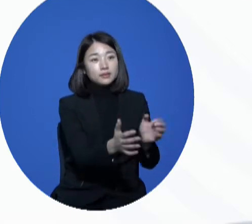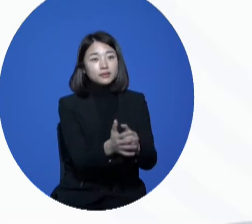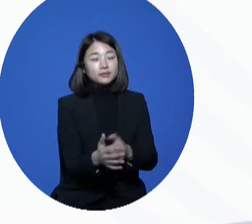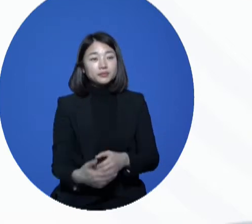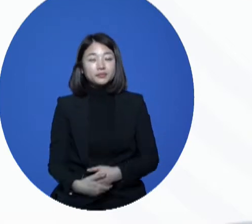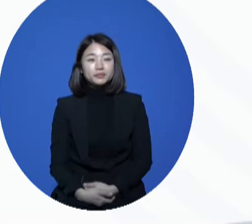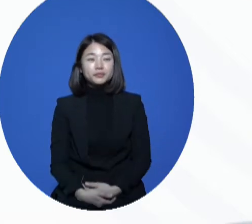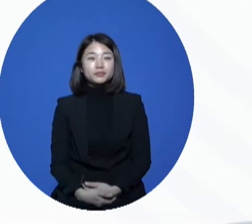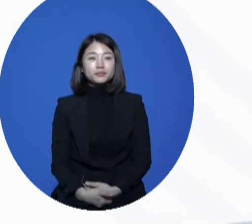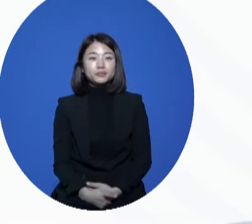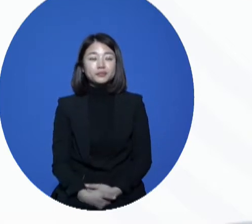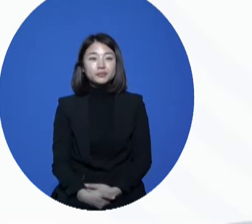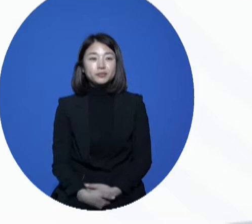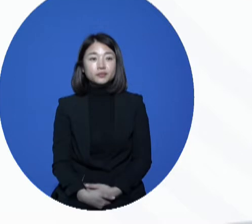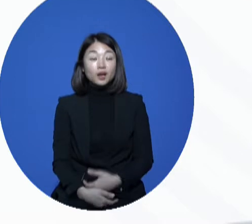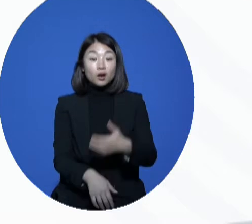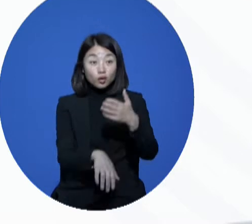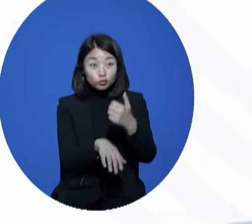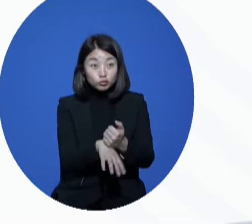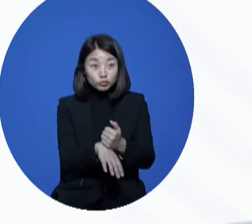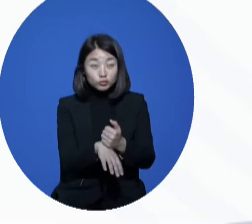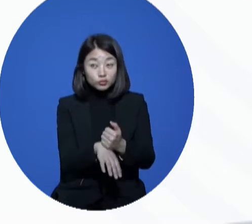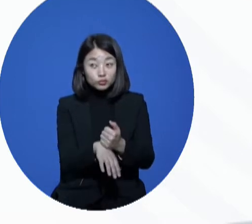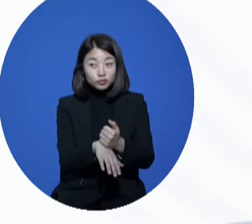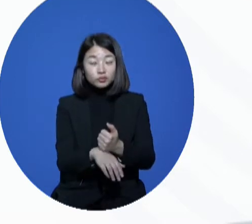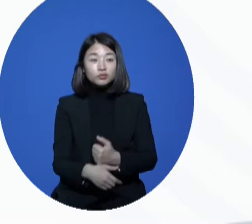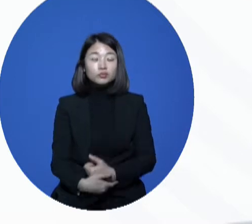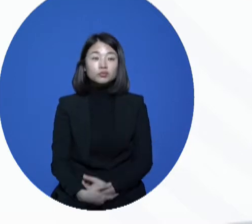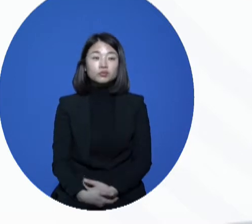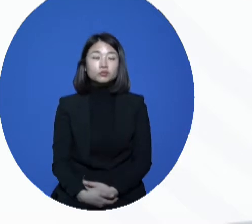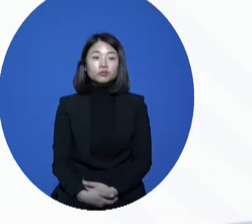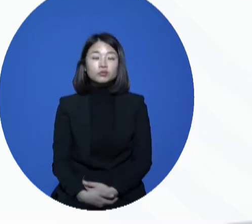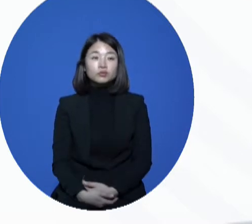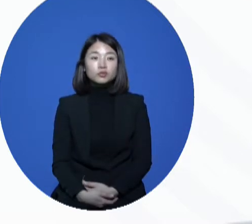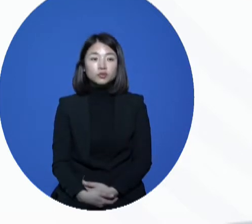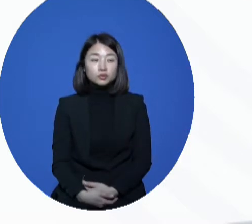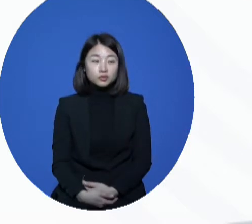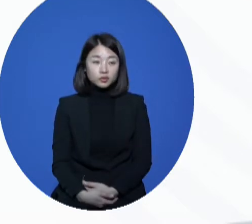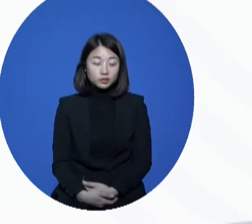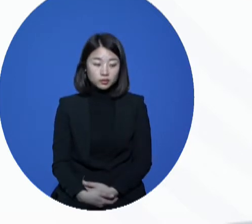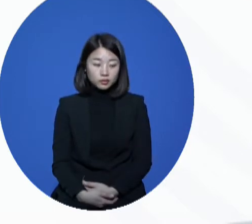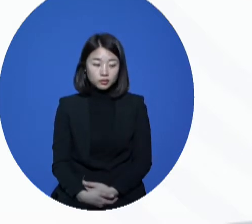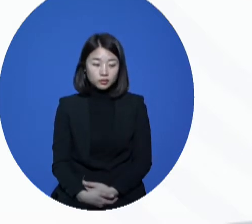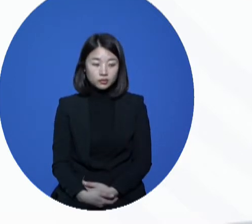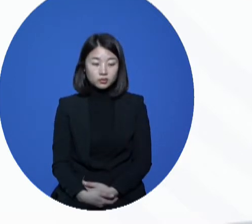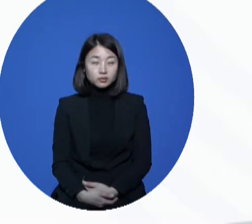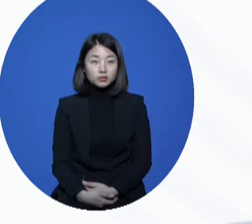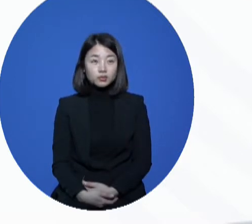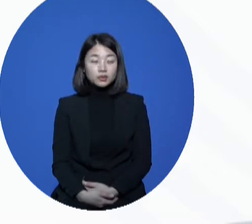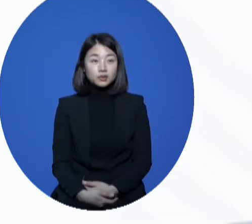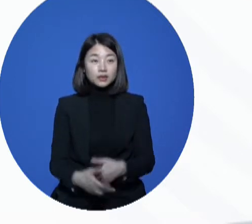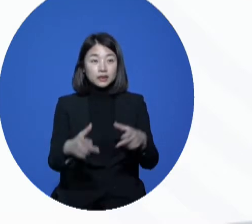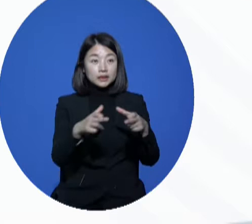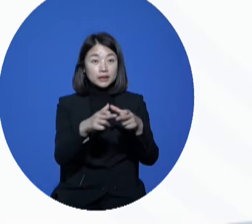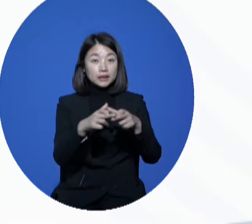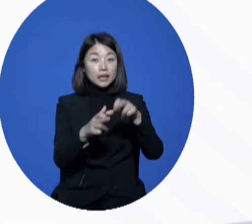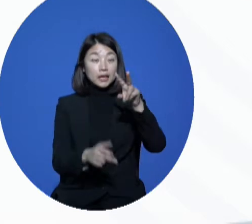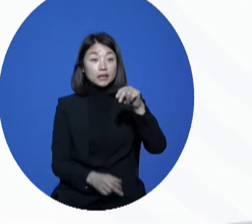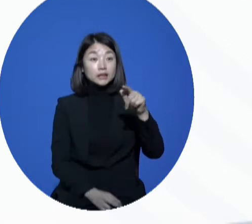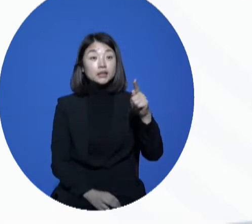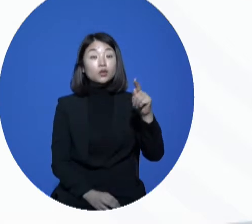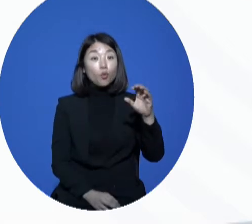되었습니다. 그래서 결국에는 장애인 NGO와